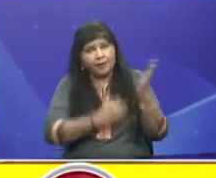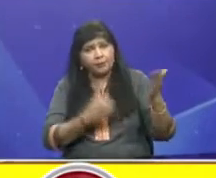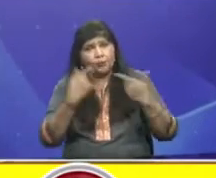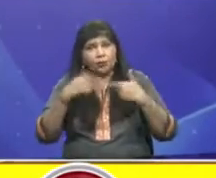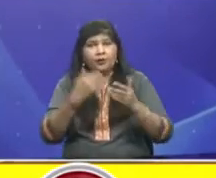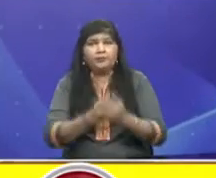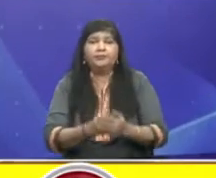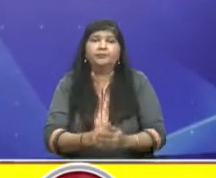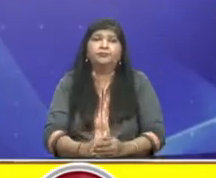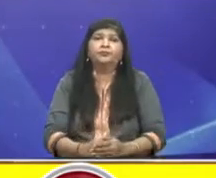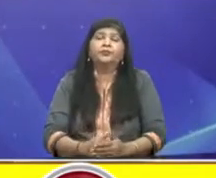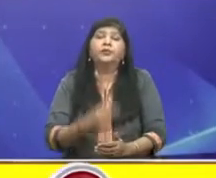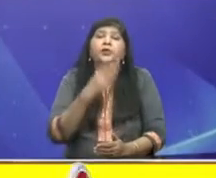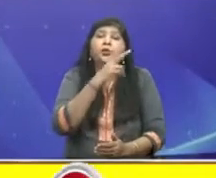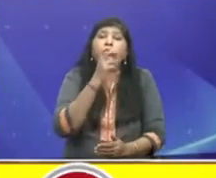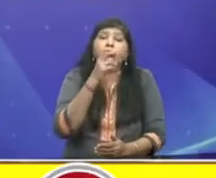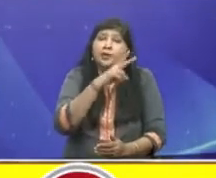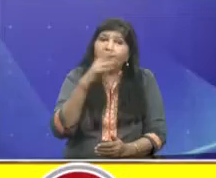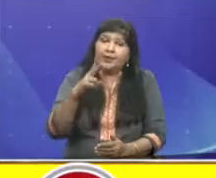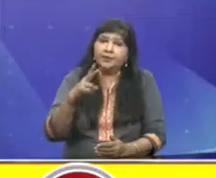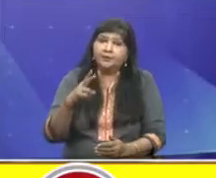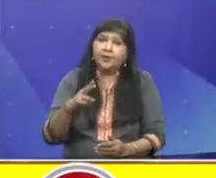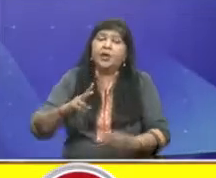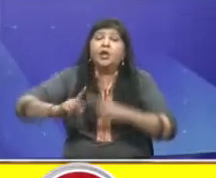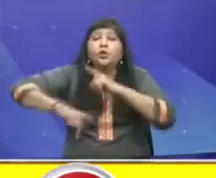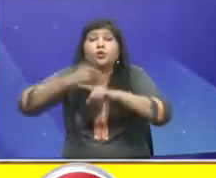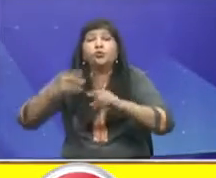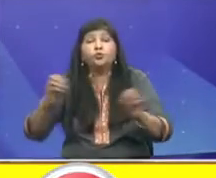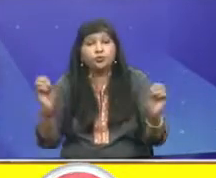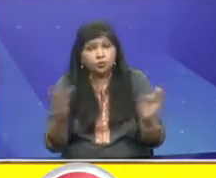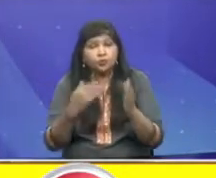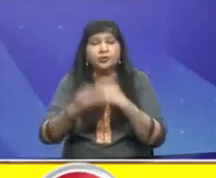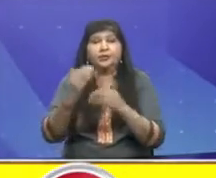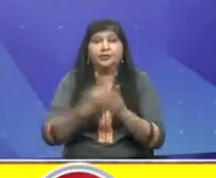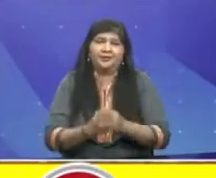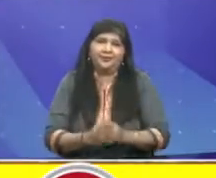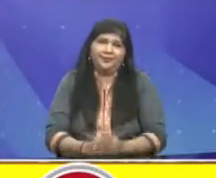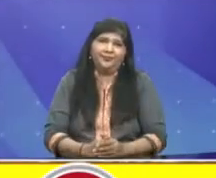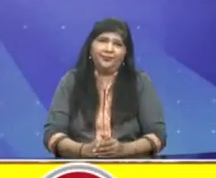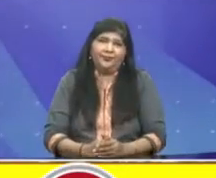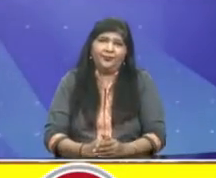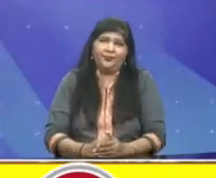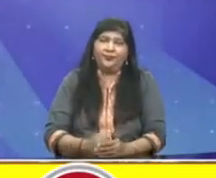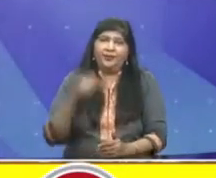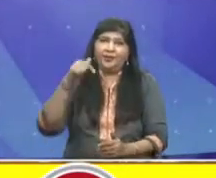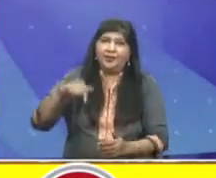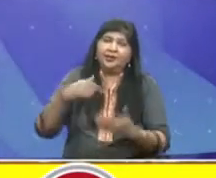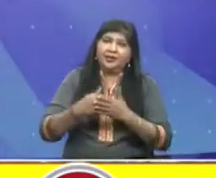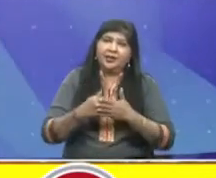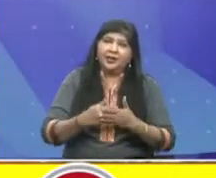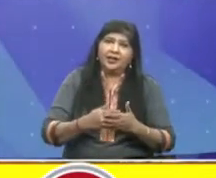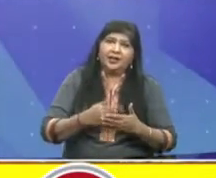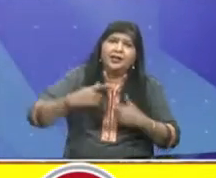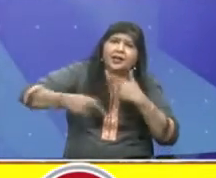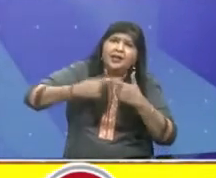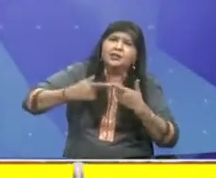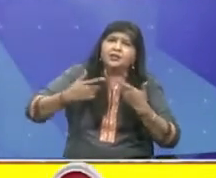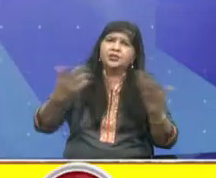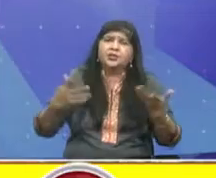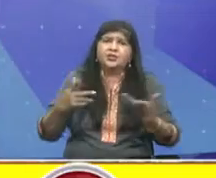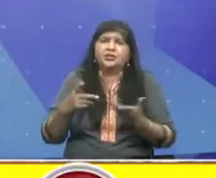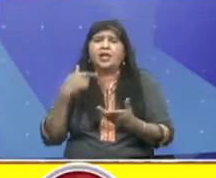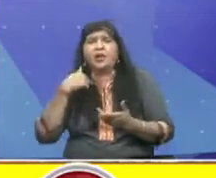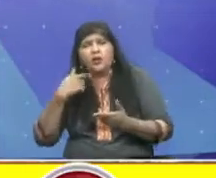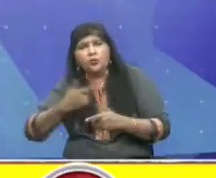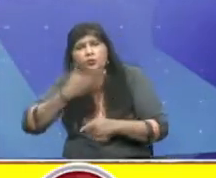होगी। 2022 में फिर से यात्रा शुरू करेंगे और मैं आपसे ढेर सारे सुझावों